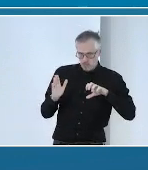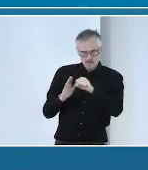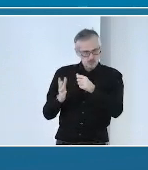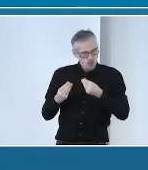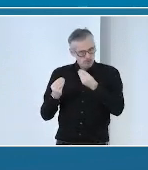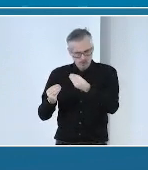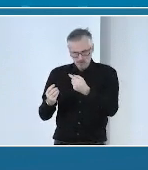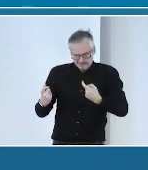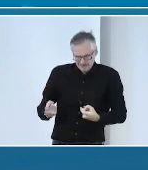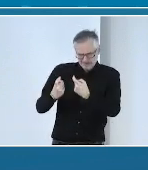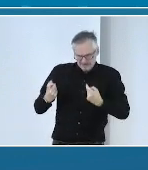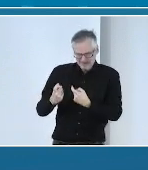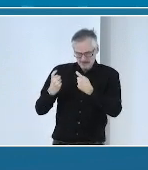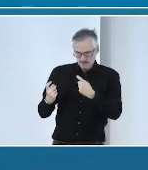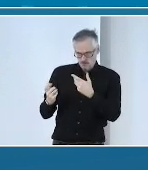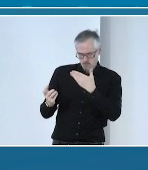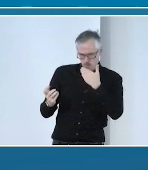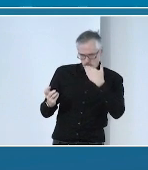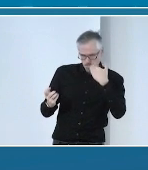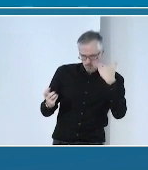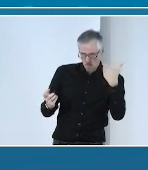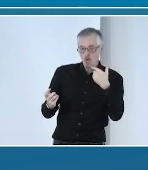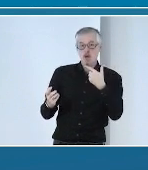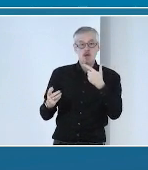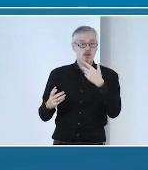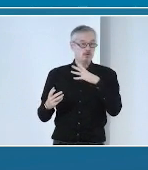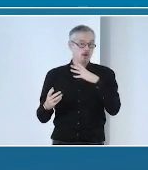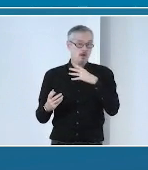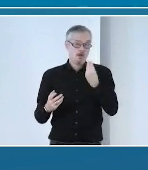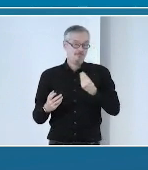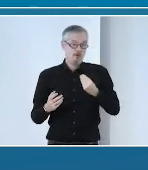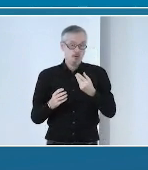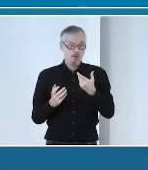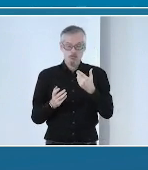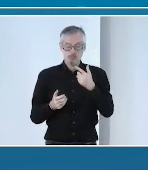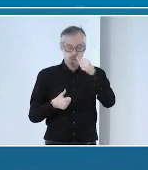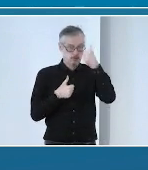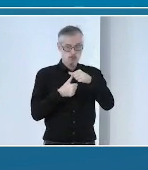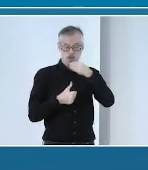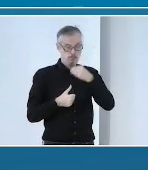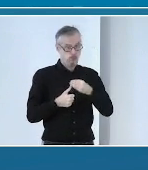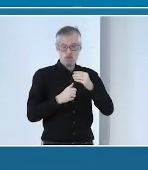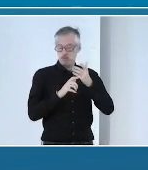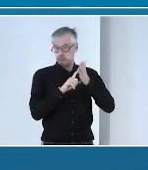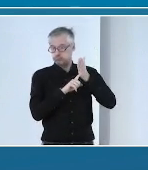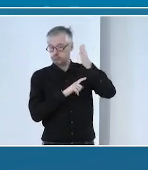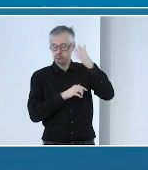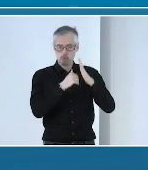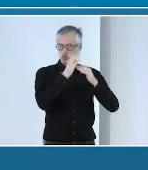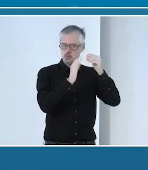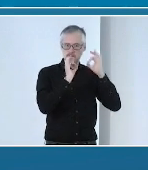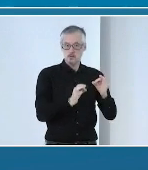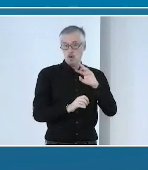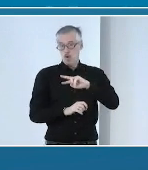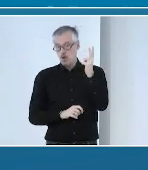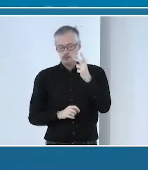la rééducation, soit il va y avoir des restes, et en fonction des enfants, on verra ce qui est le plus difficile ou pas. C'est